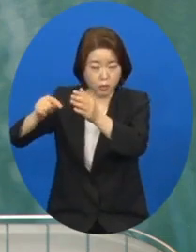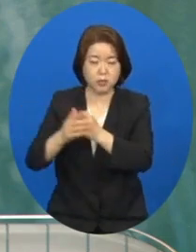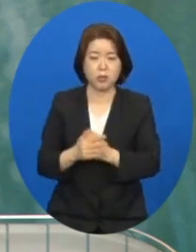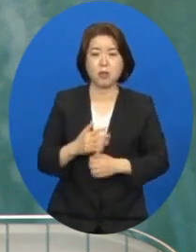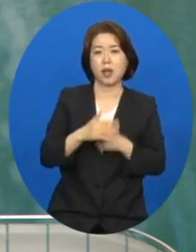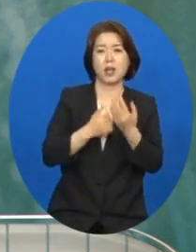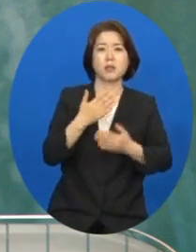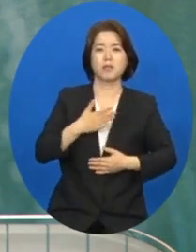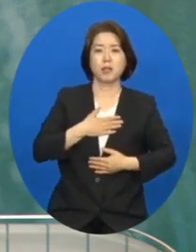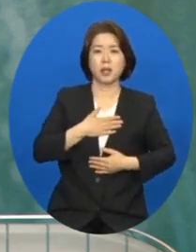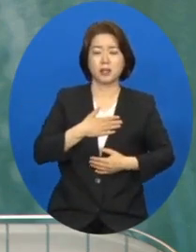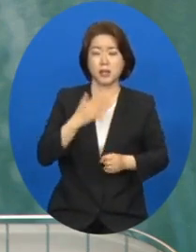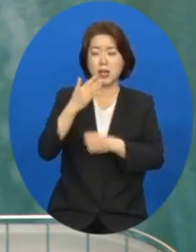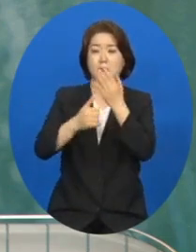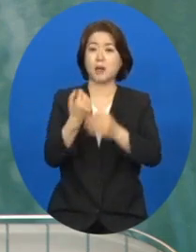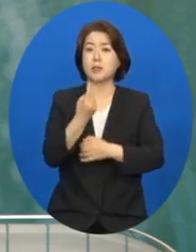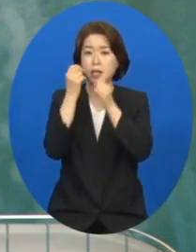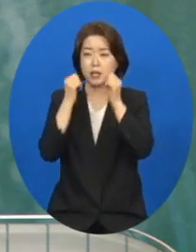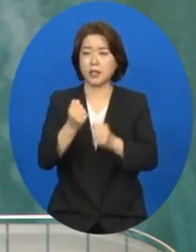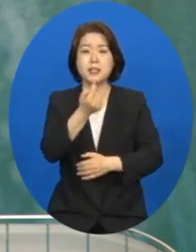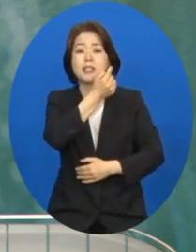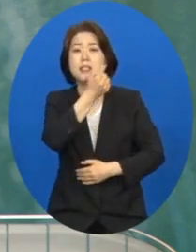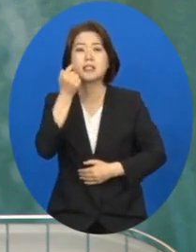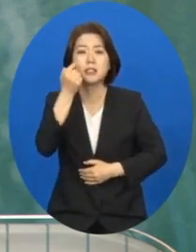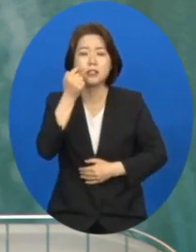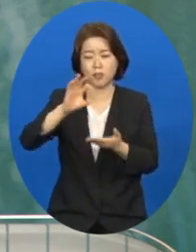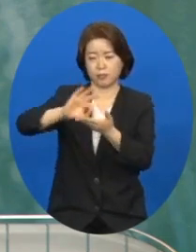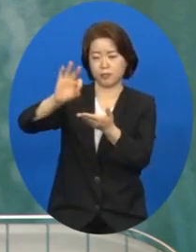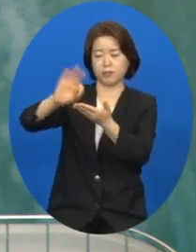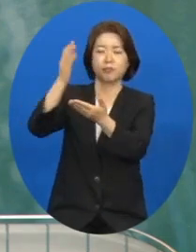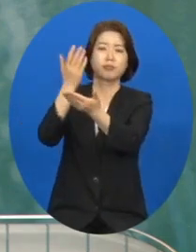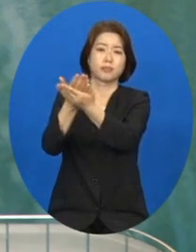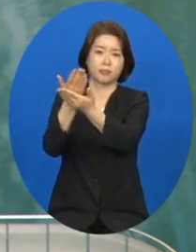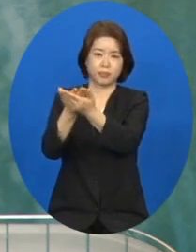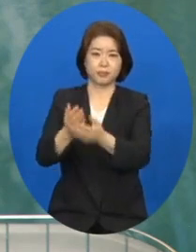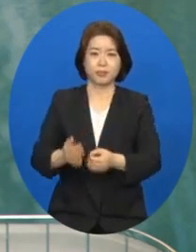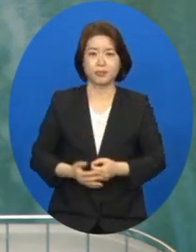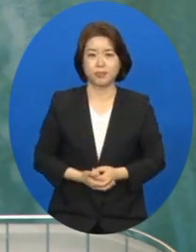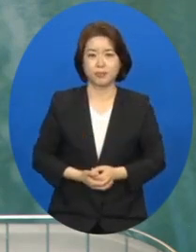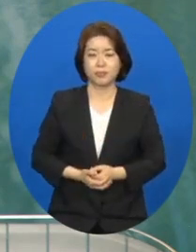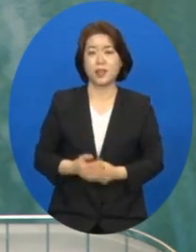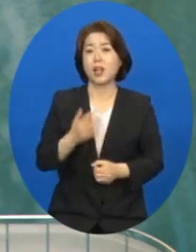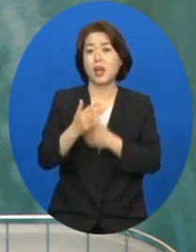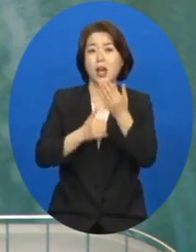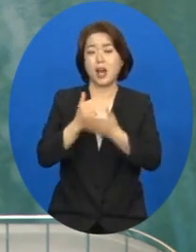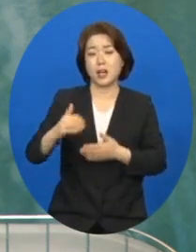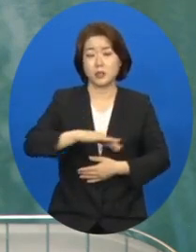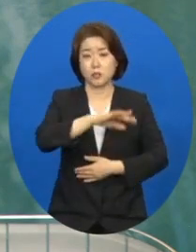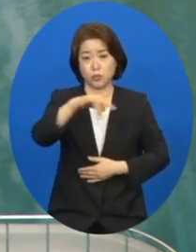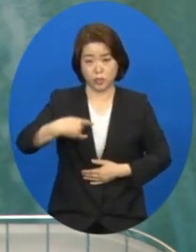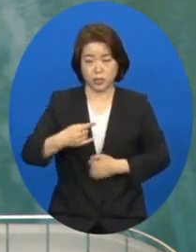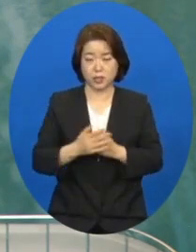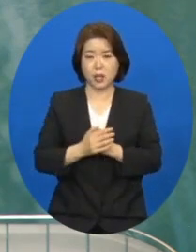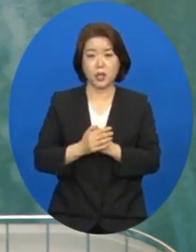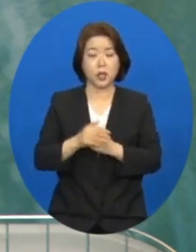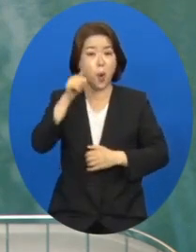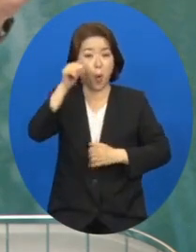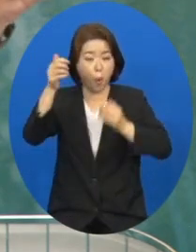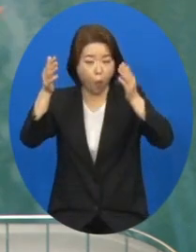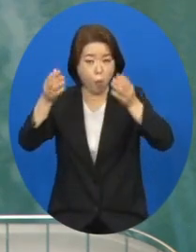저를 하나님의 살아계신 증거로 사용하시기 원합니다. 하나님께서